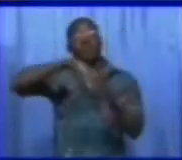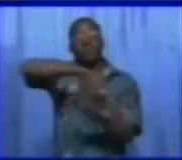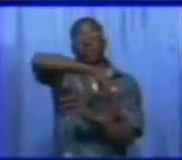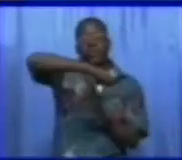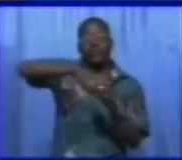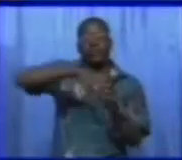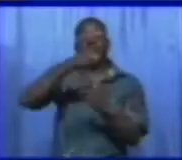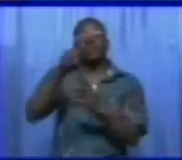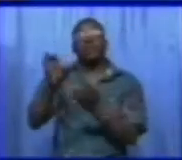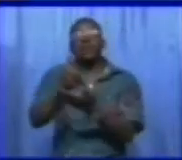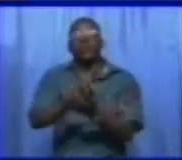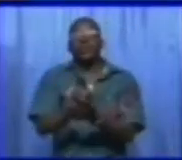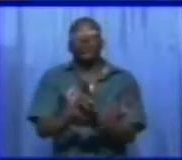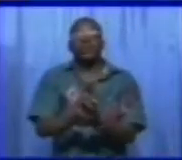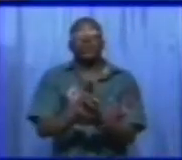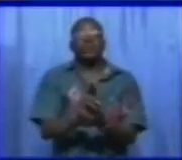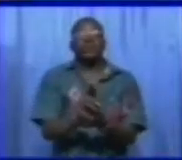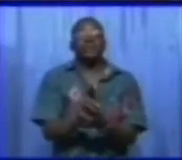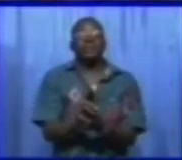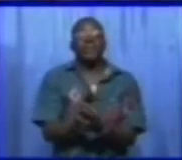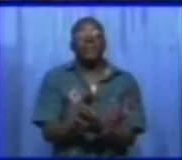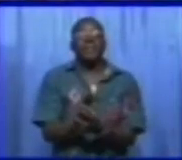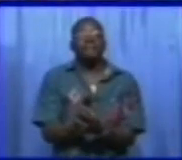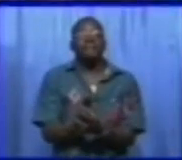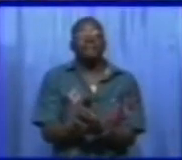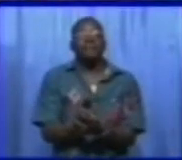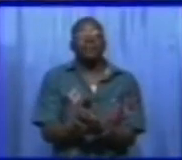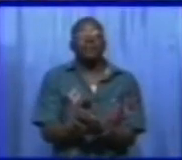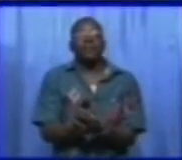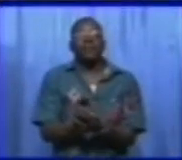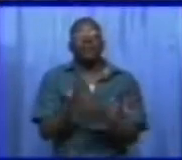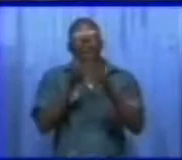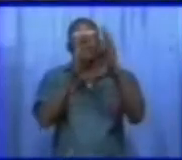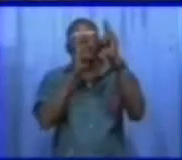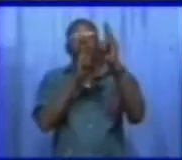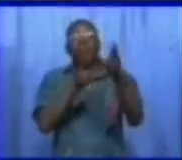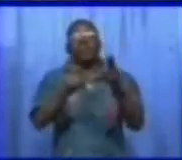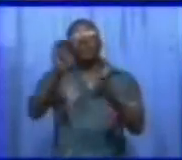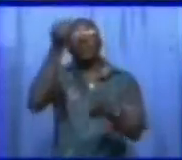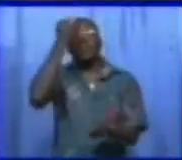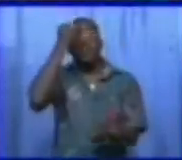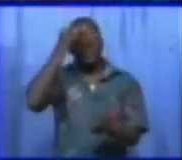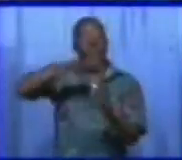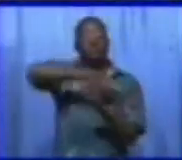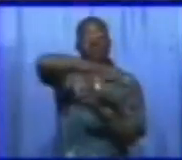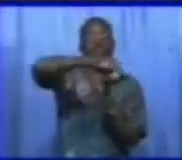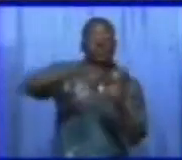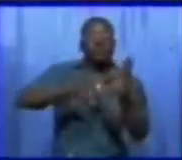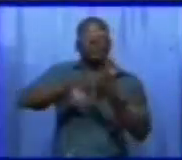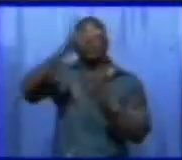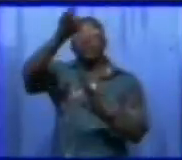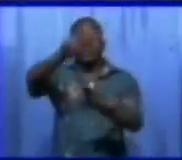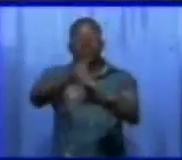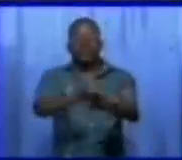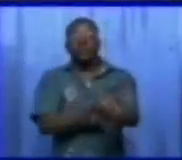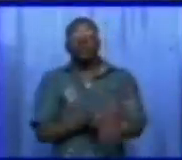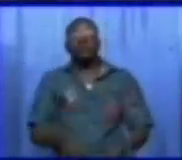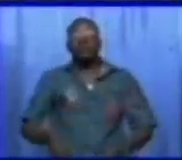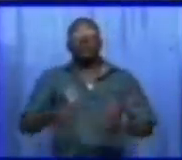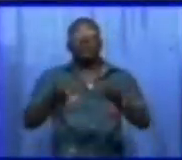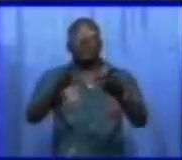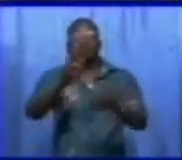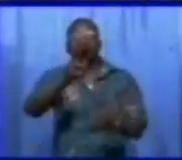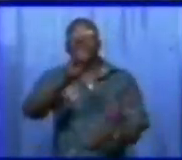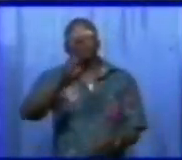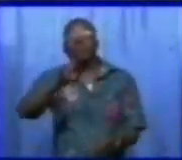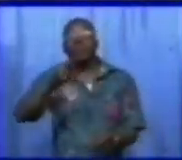de Bouma Ernest Nébier. Par ce coup de fusil, le ministre de l'Environnement et du Développement Durable donne depuis Boromo le top